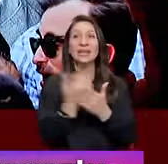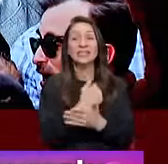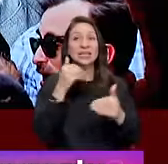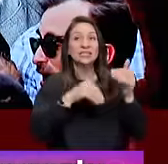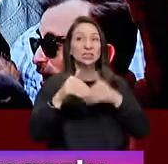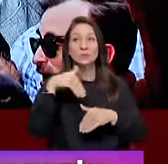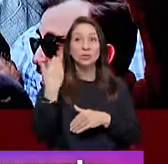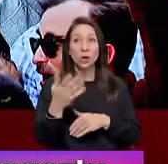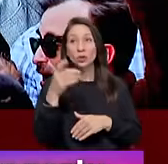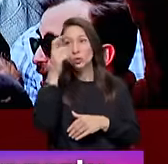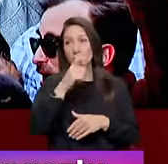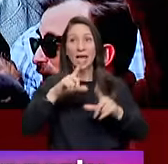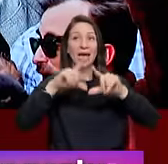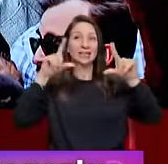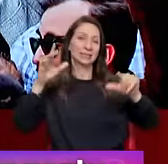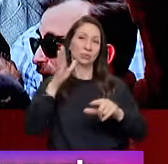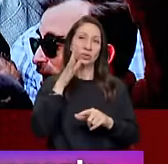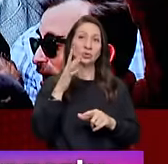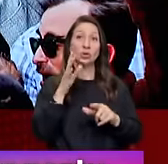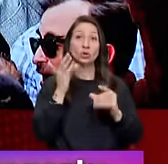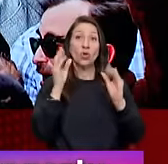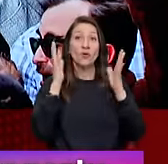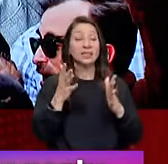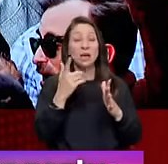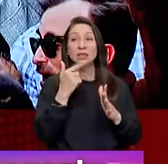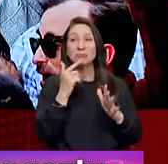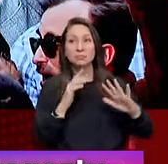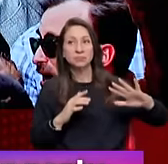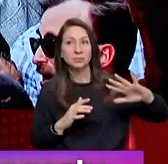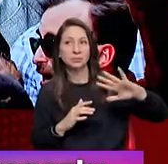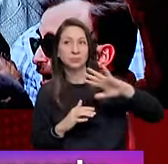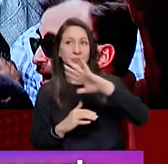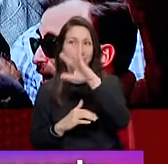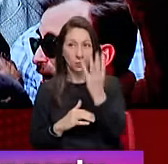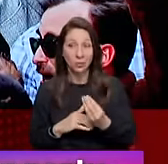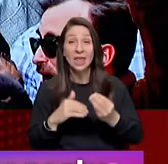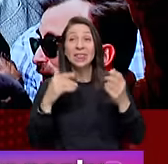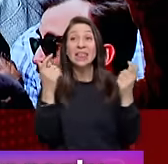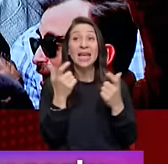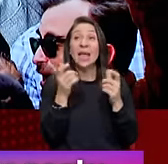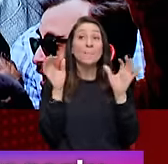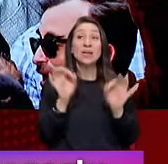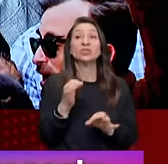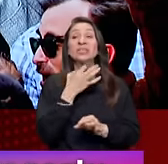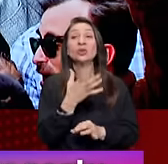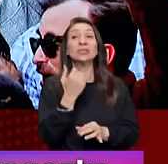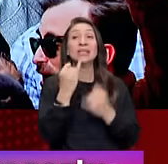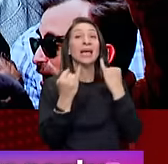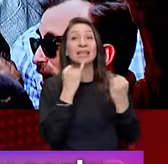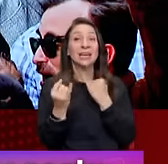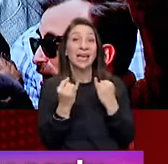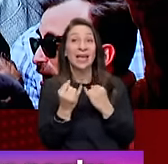seçimin ardından. Türkiye haritasını biliyorsunuz, böyle çoğu yeri kırmızıya döndü ve nereden başladı teşekkür